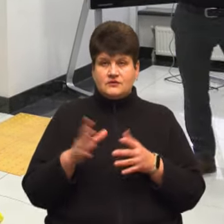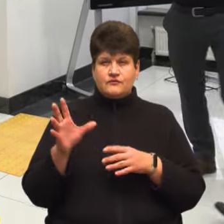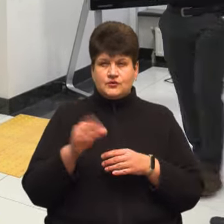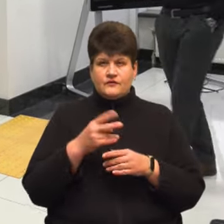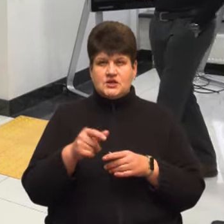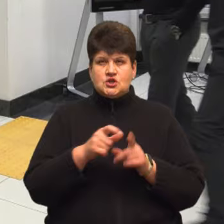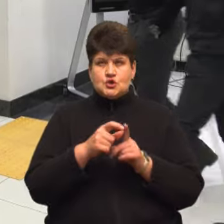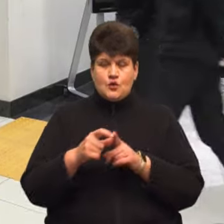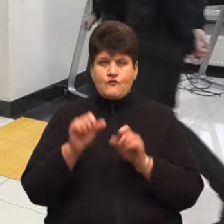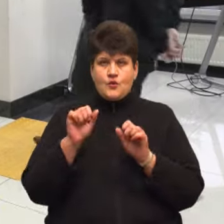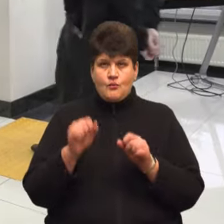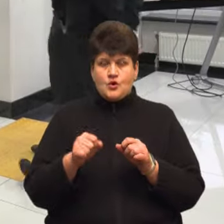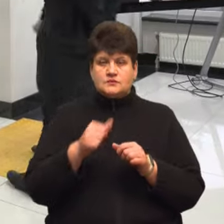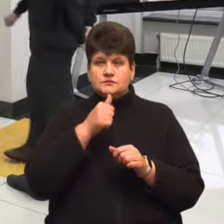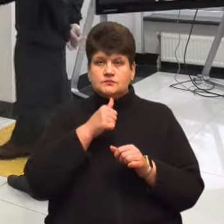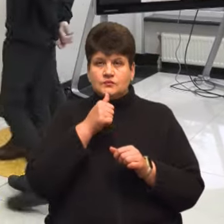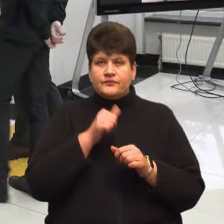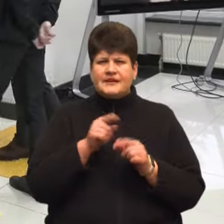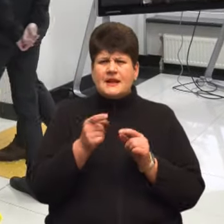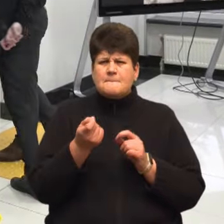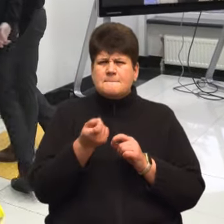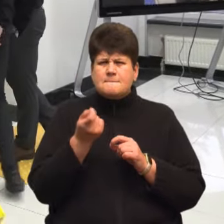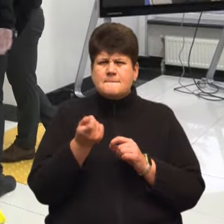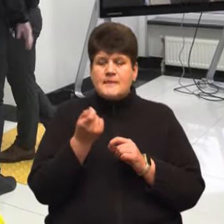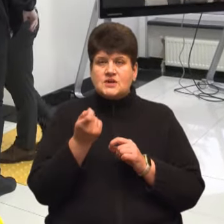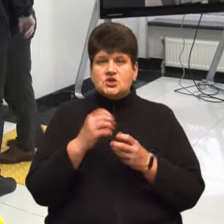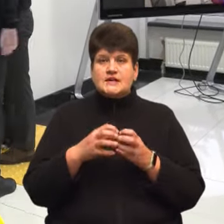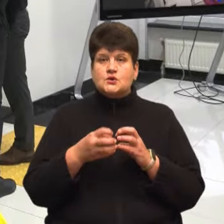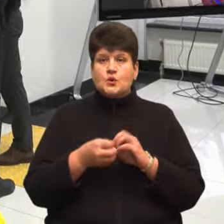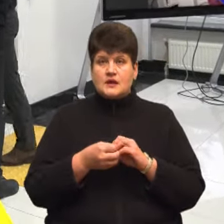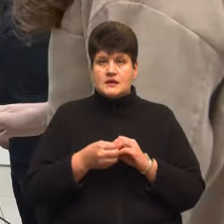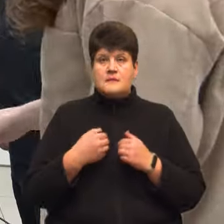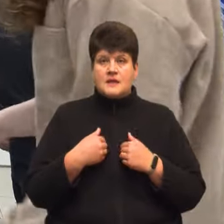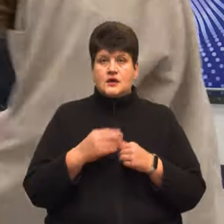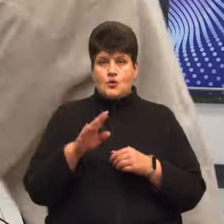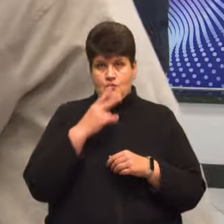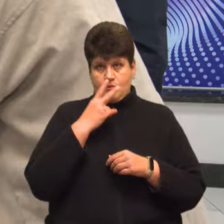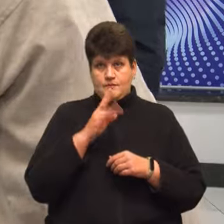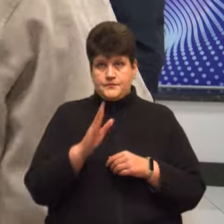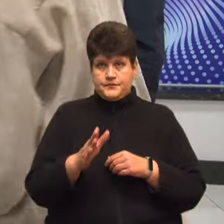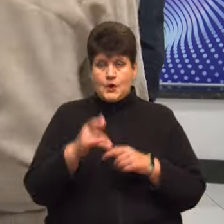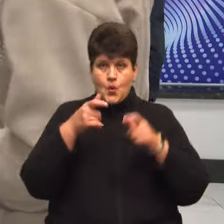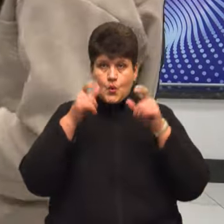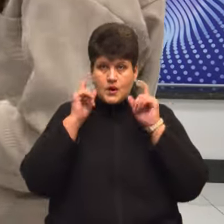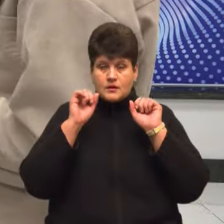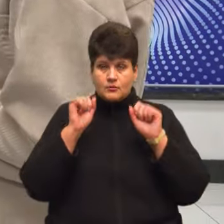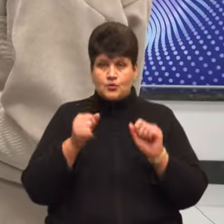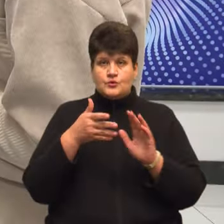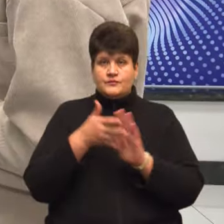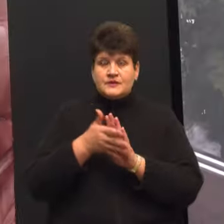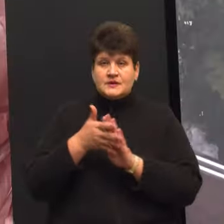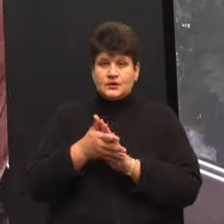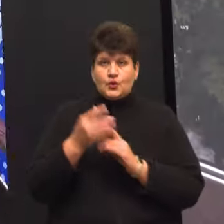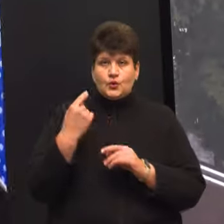слово можна заміряти і навіть найменший результат ми його побачимо окуляри здатні розпізнавати оточення і